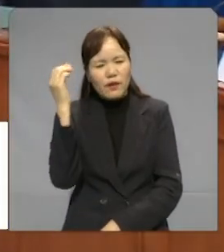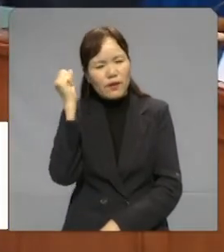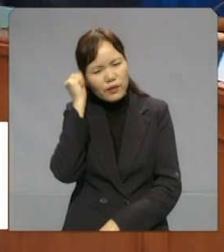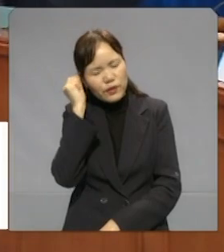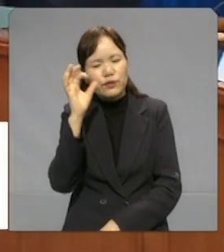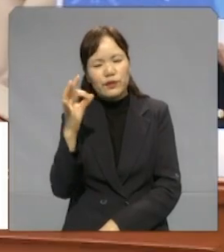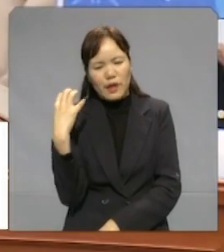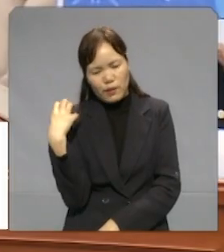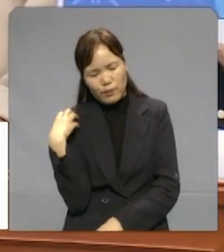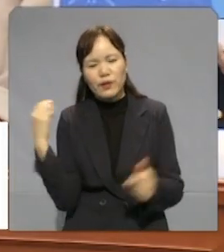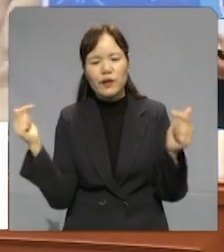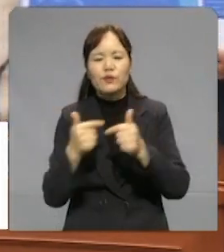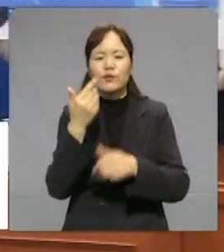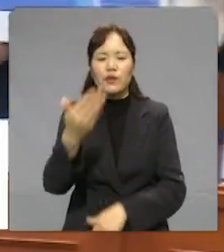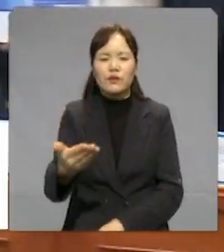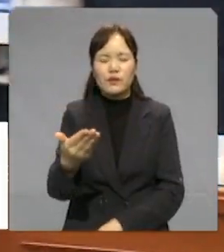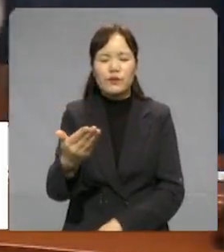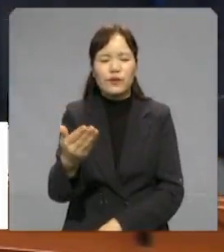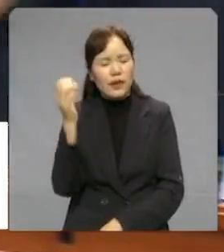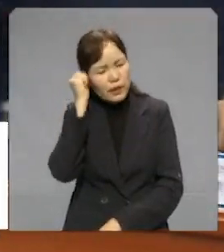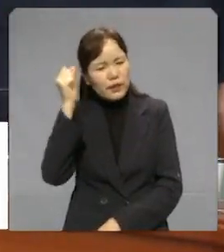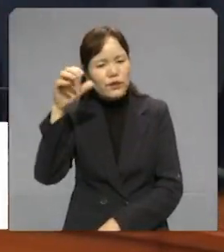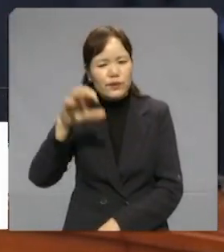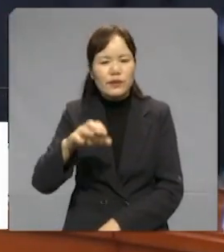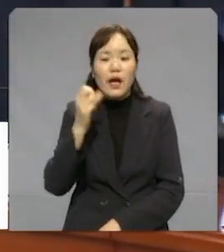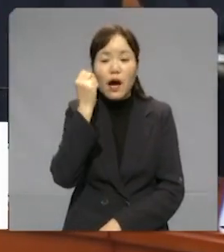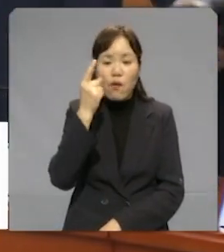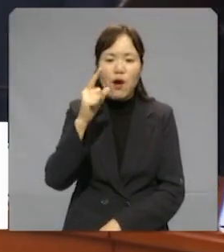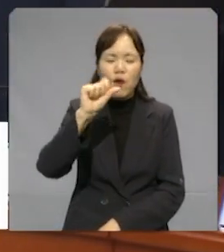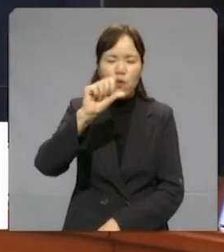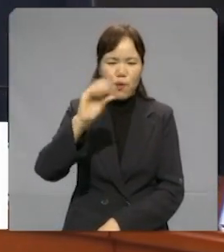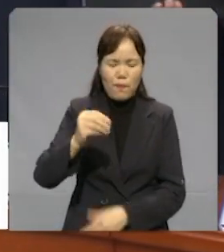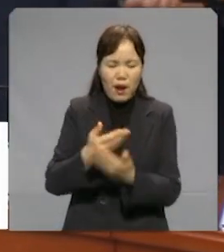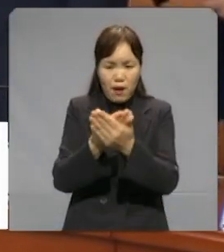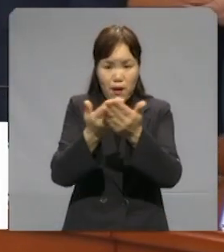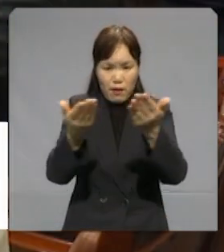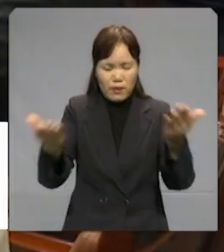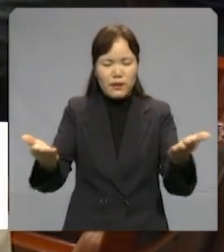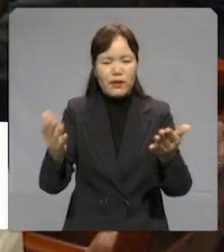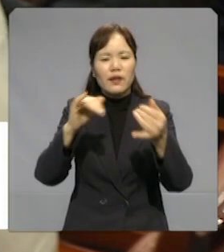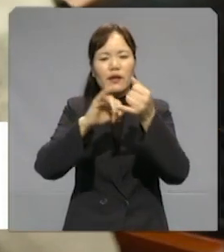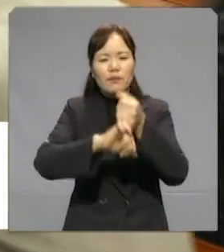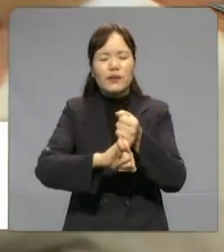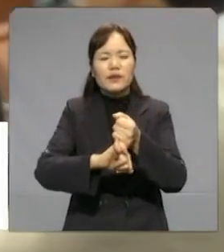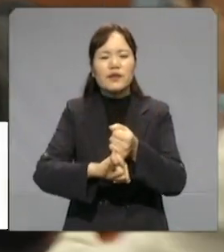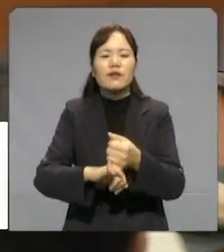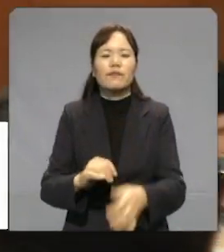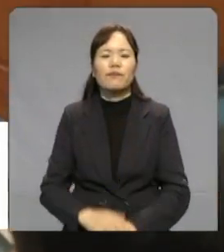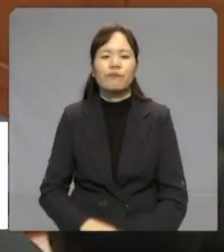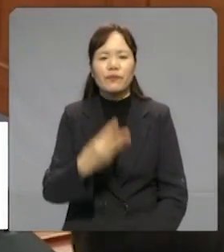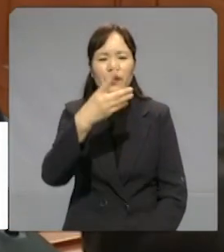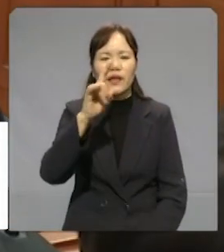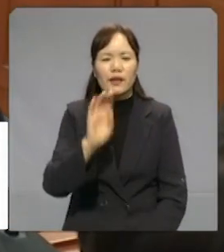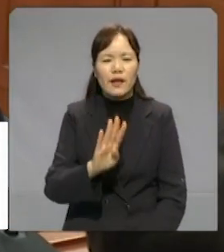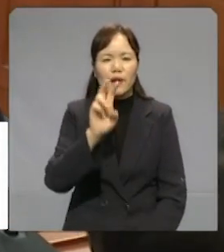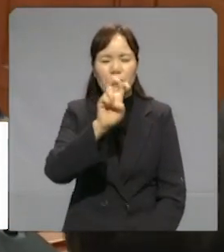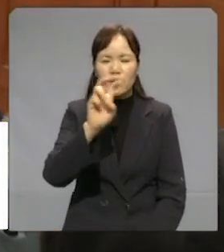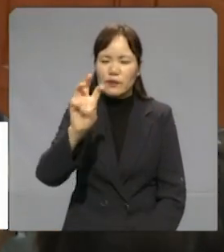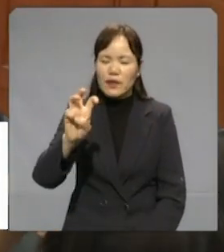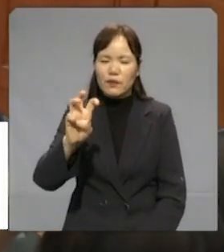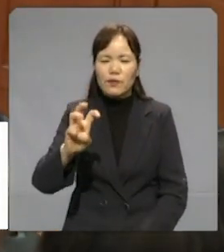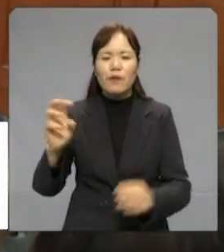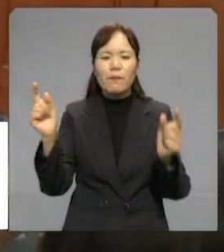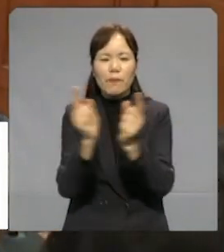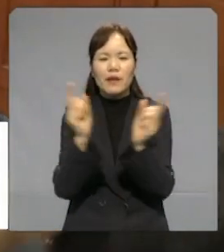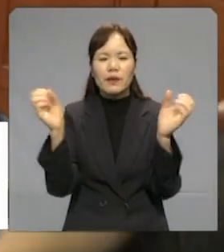계획을 발표했습니다. 민주당은 오늘 당 대표실에서 당 청년 정책 조직인 랩2030과 간담회를